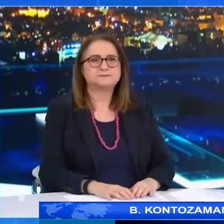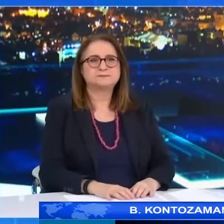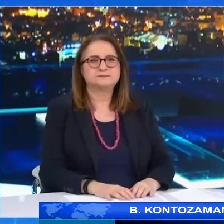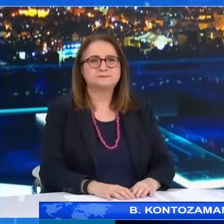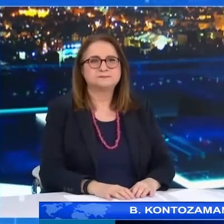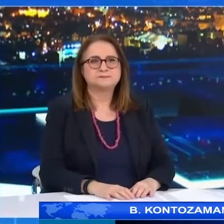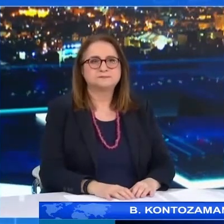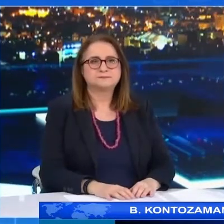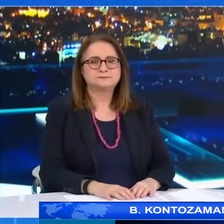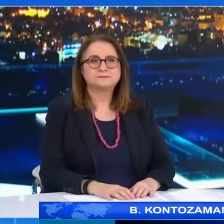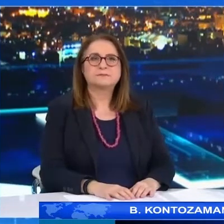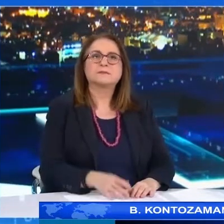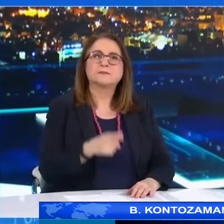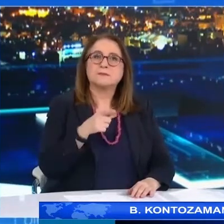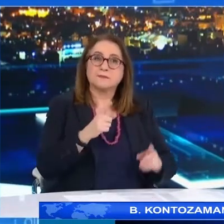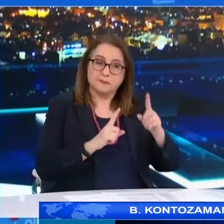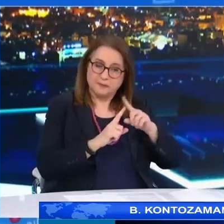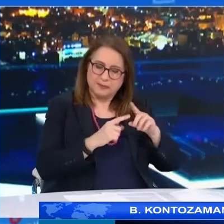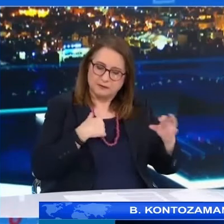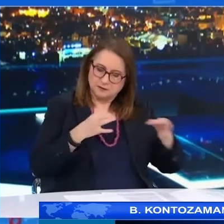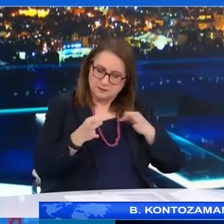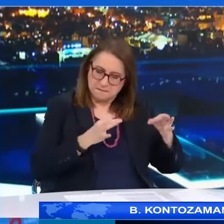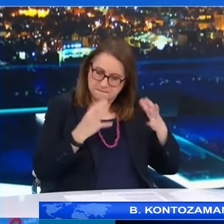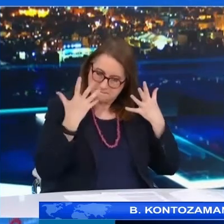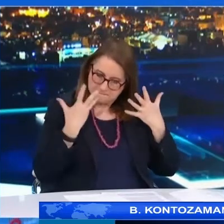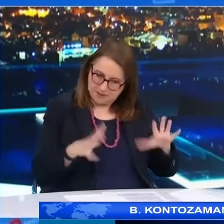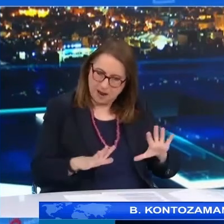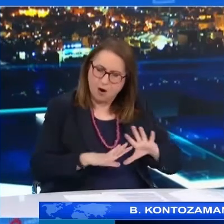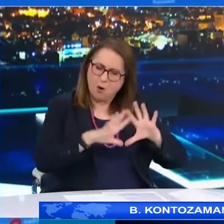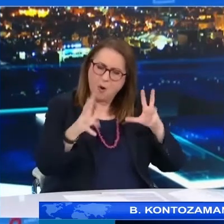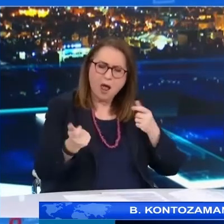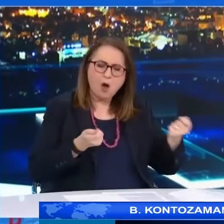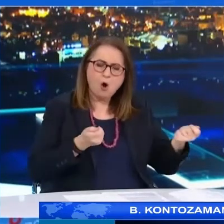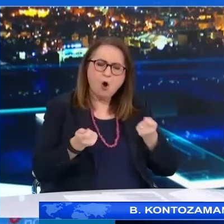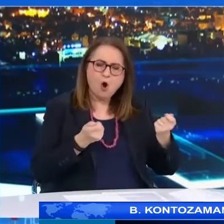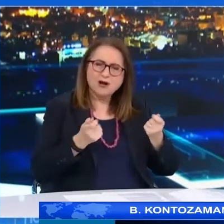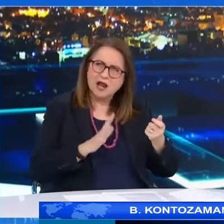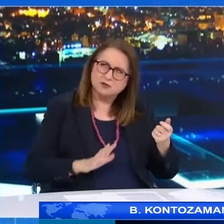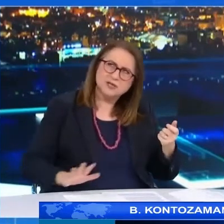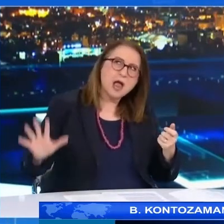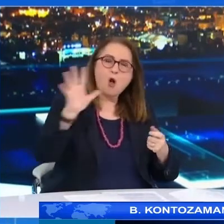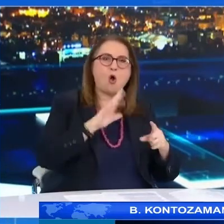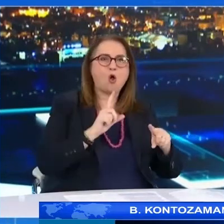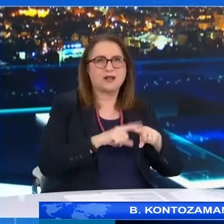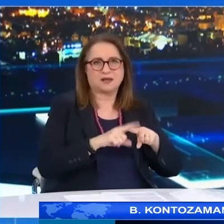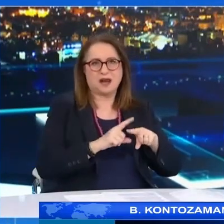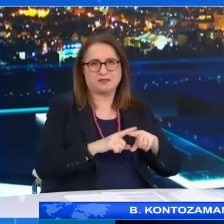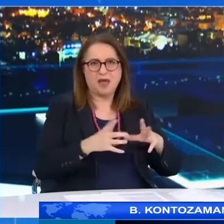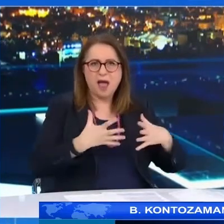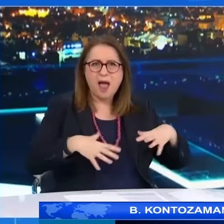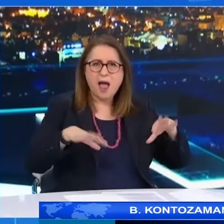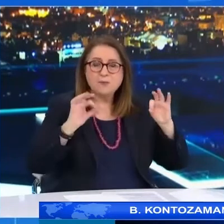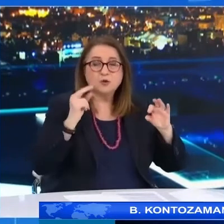είναι πλήρως σχεδιασμένη και οργανωμένη σε όλο το μήκος της εφοδιαστικής αλυσίδας. Από την παρακολούθηση των προμηθειών